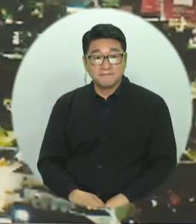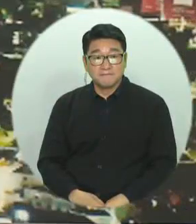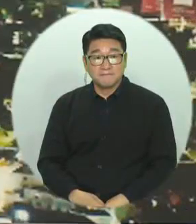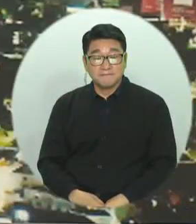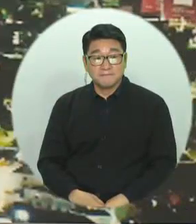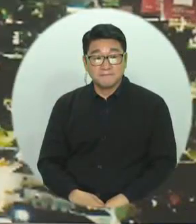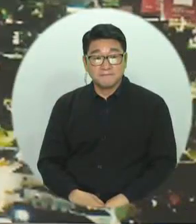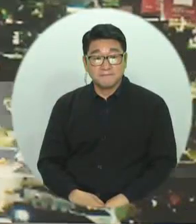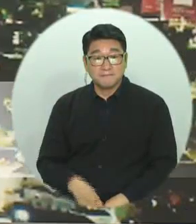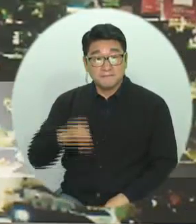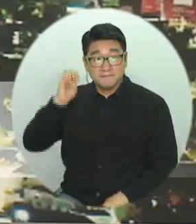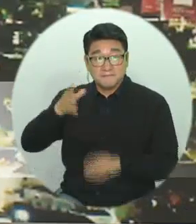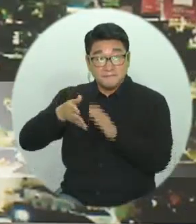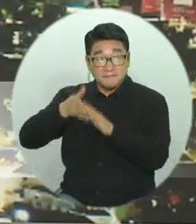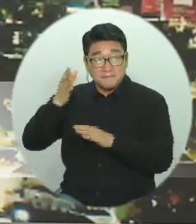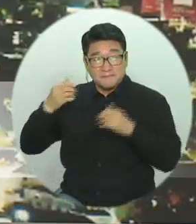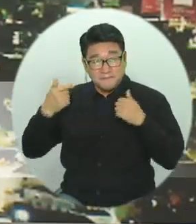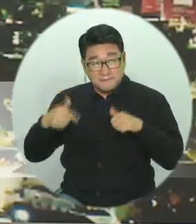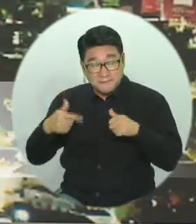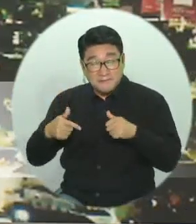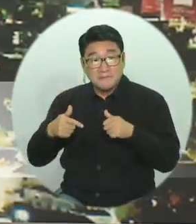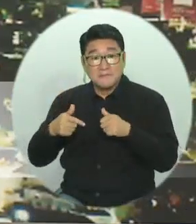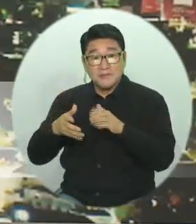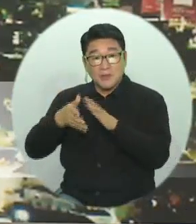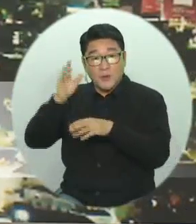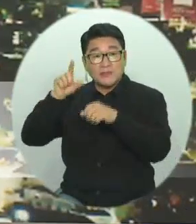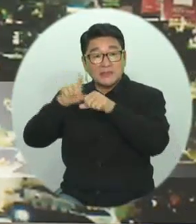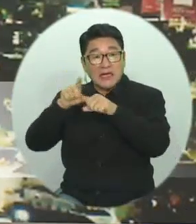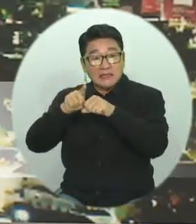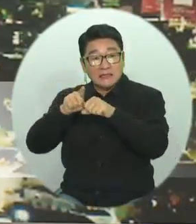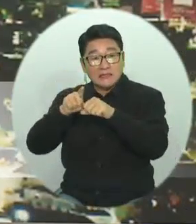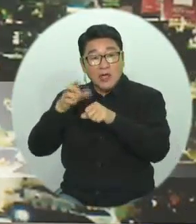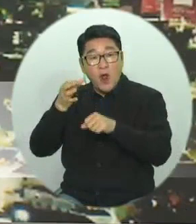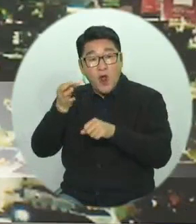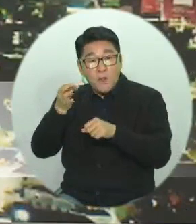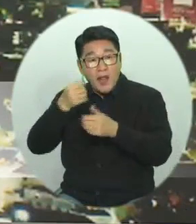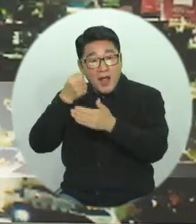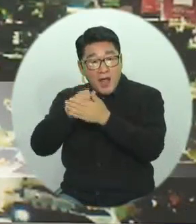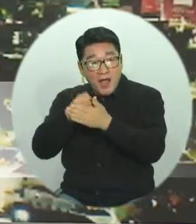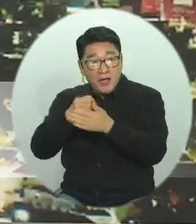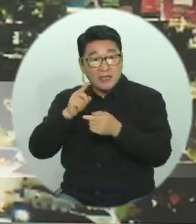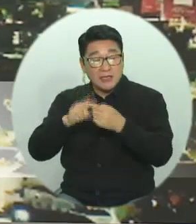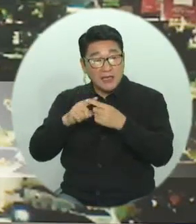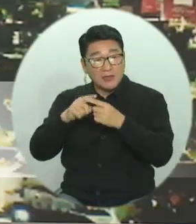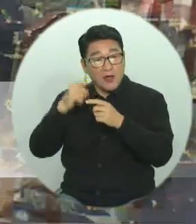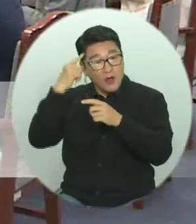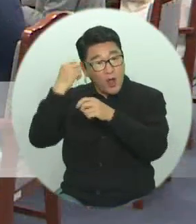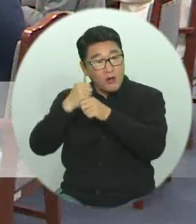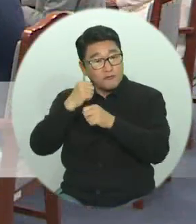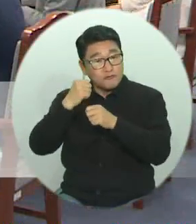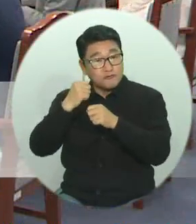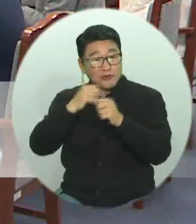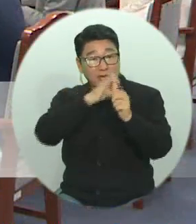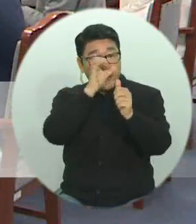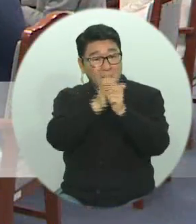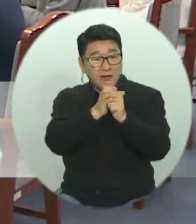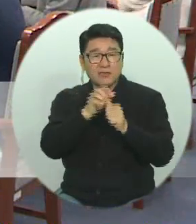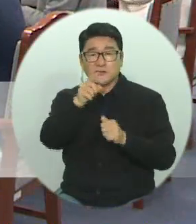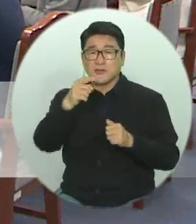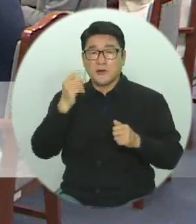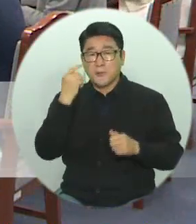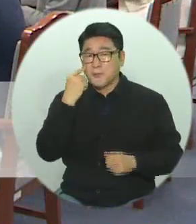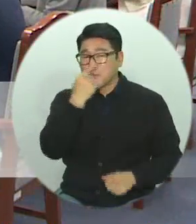내렸습니다 광주시가 매년 실시하는 도시가스 공급비용 산정 연구 용역에 대한 검증이 필요하다는